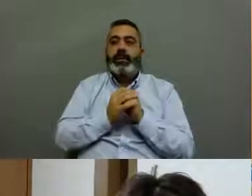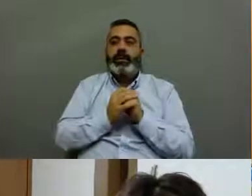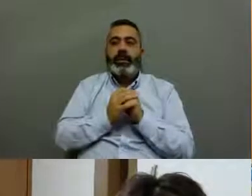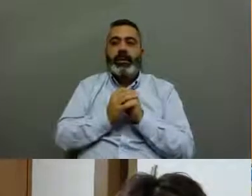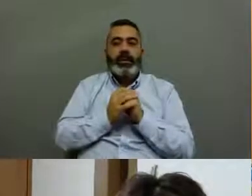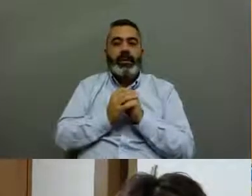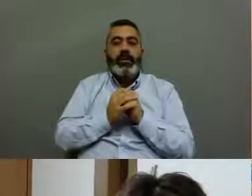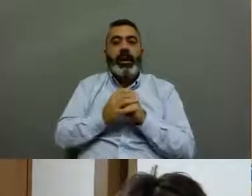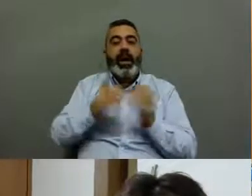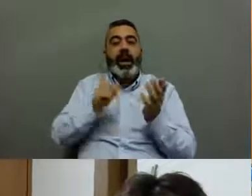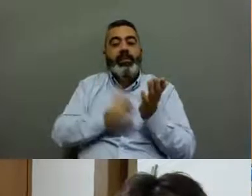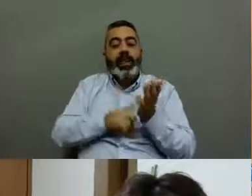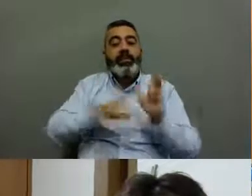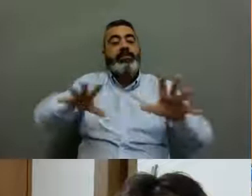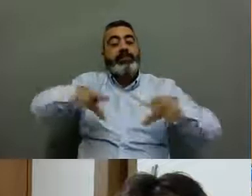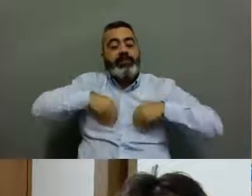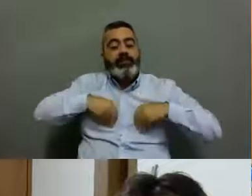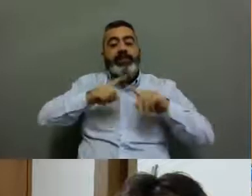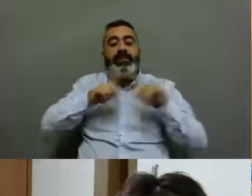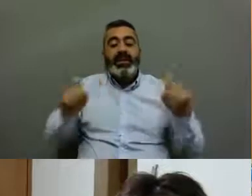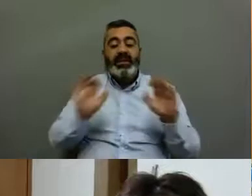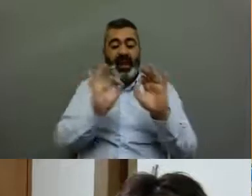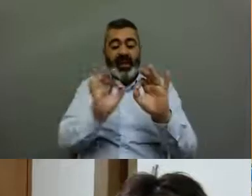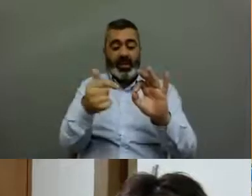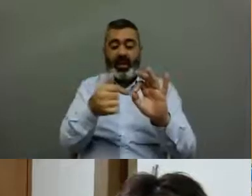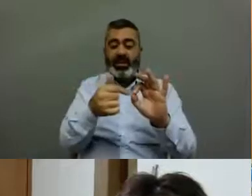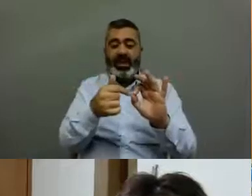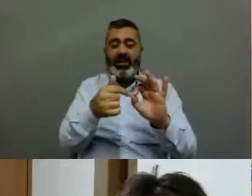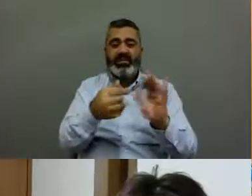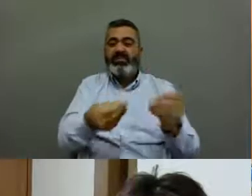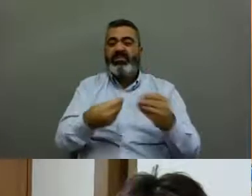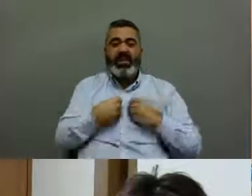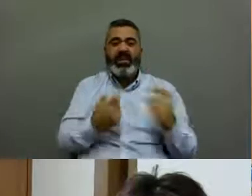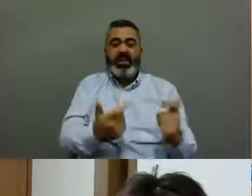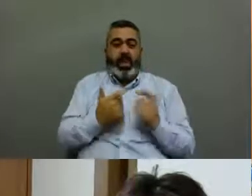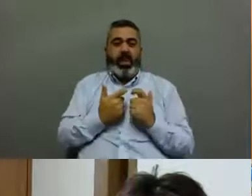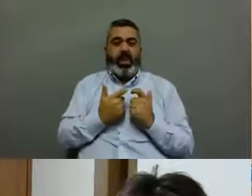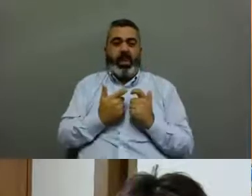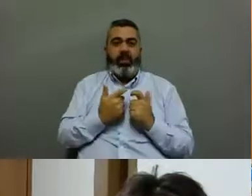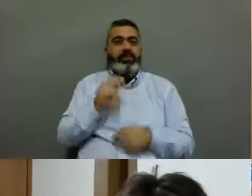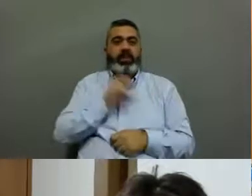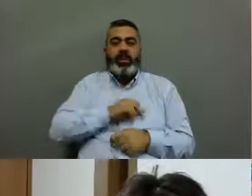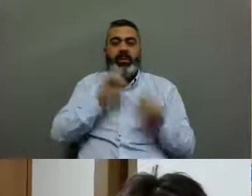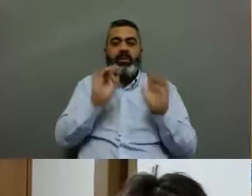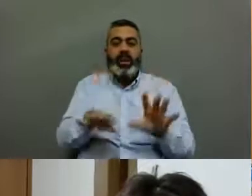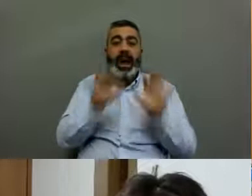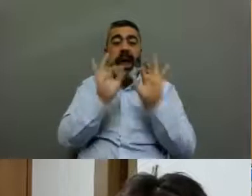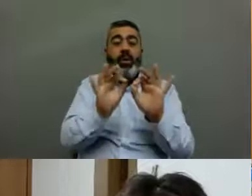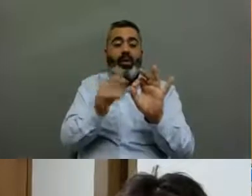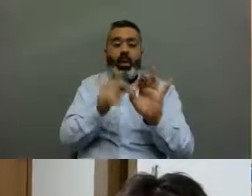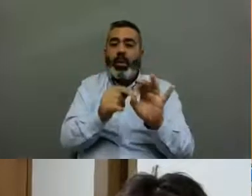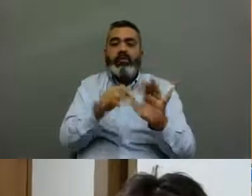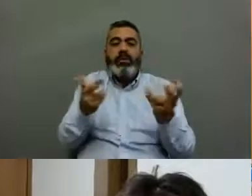να δεχτούμε αυτό που είπατε κι εσείς, ότι η κανονικότητα μόνο όρια μπορεί να θέσει. Το κανονικό είναι αυτό που βιώνει